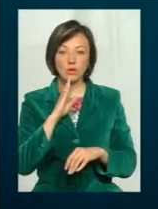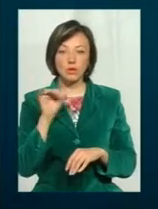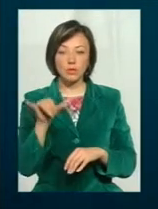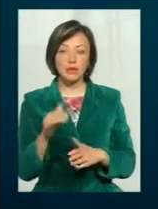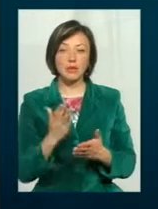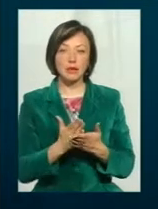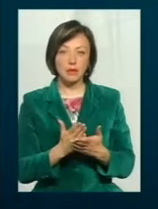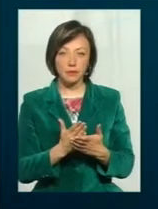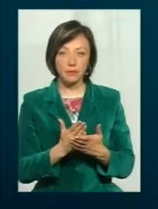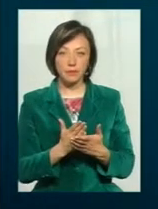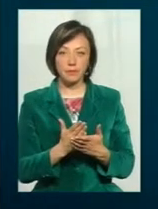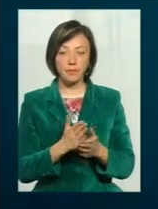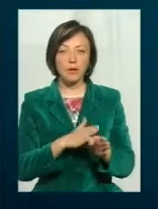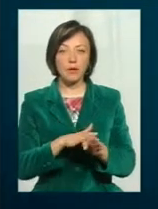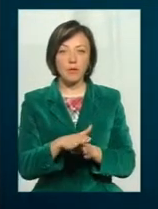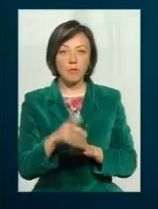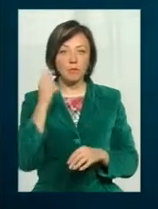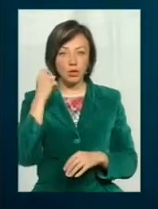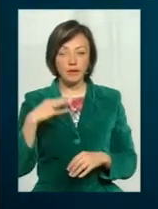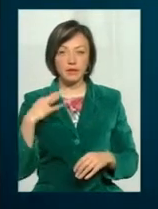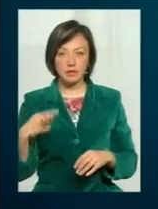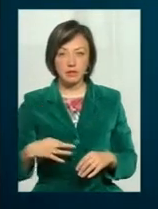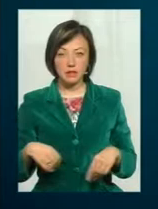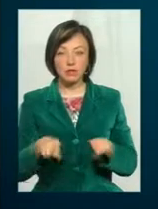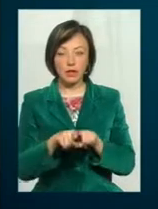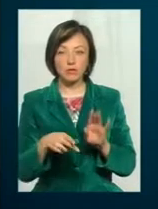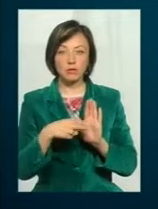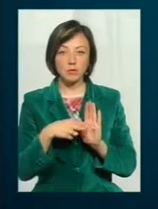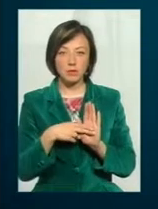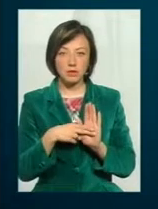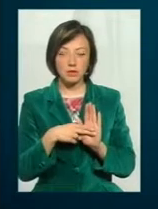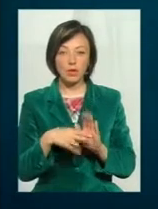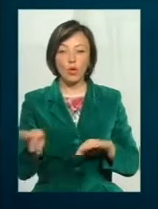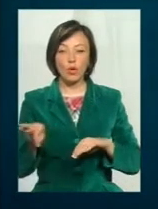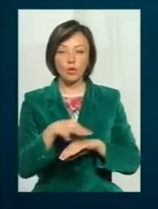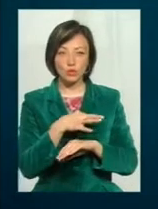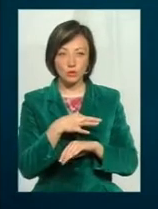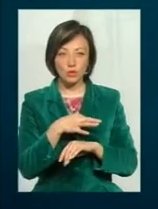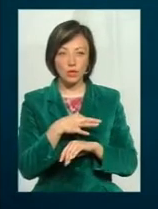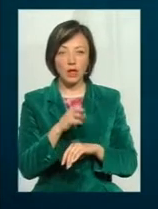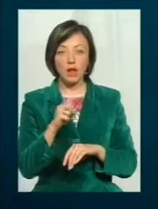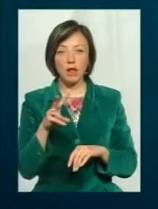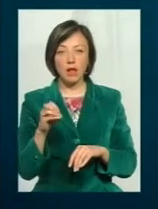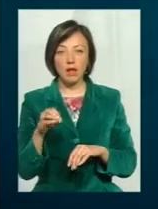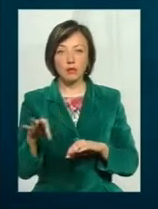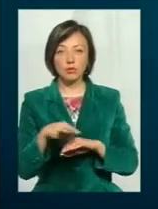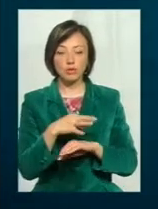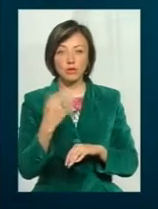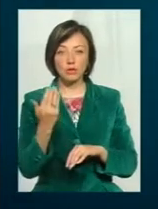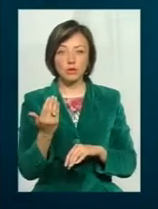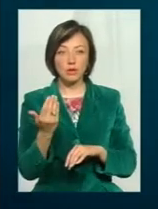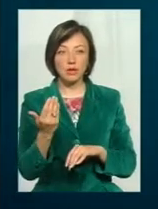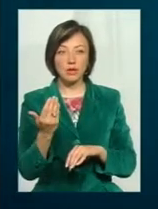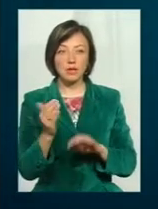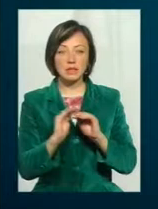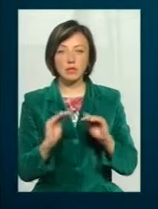є повнолітній син, також він зареєстрований, одружений, але дружина його з